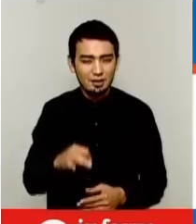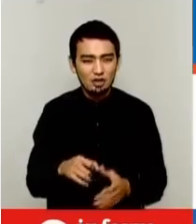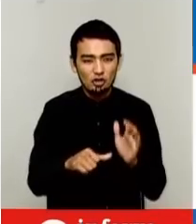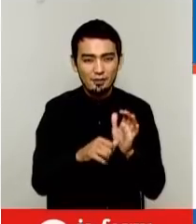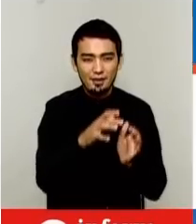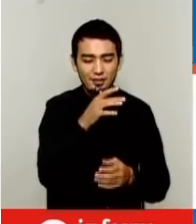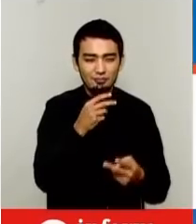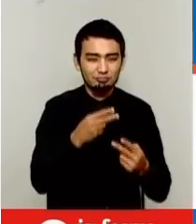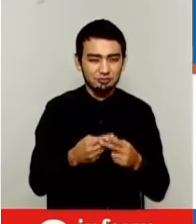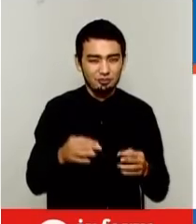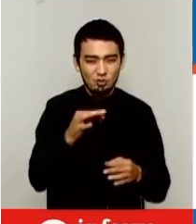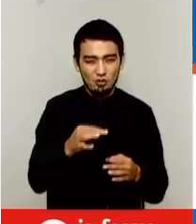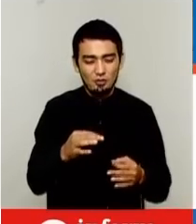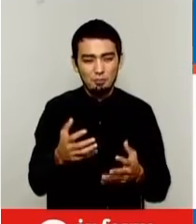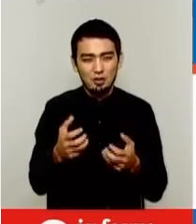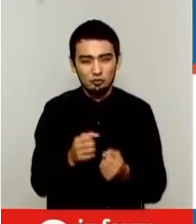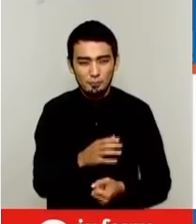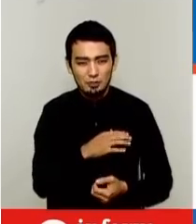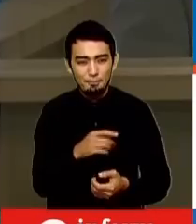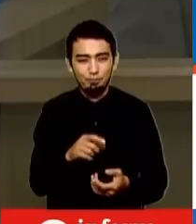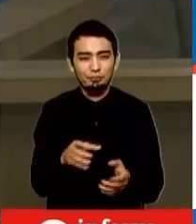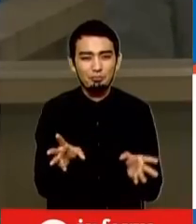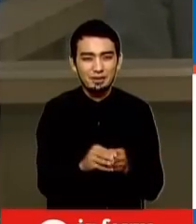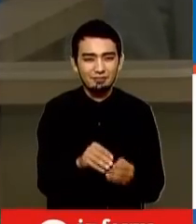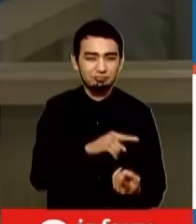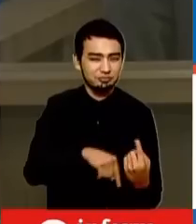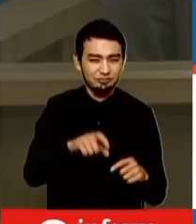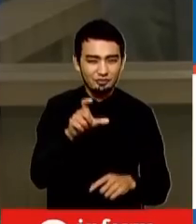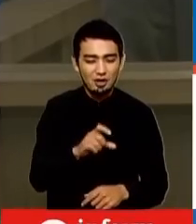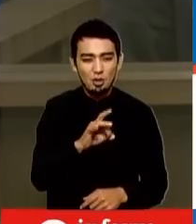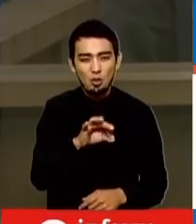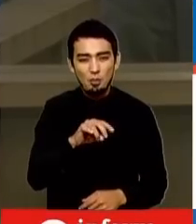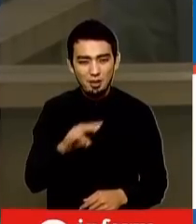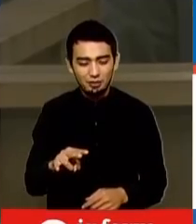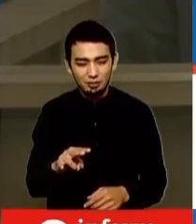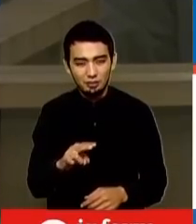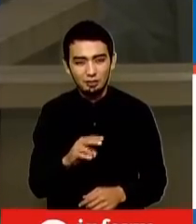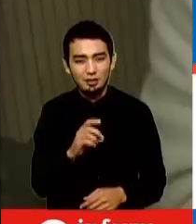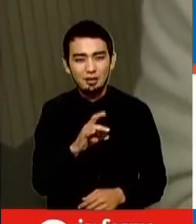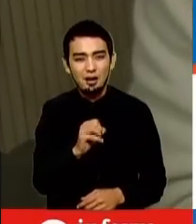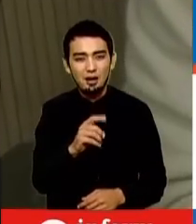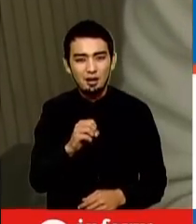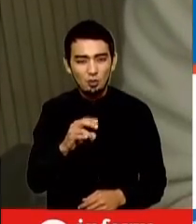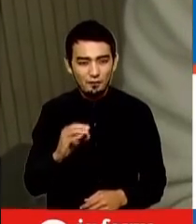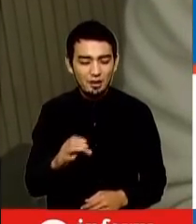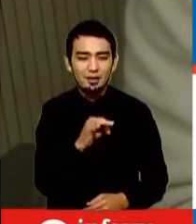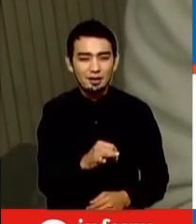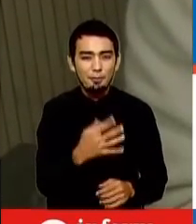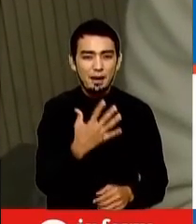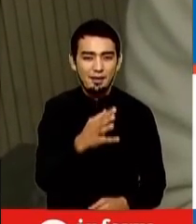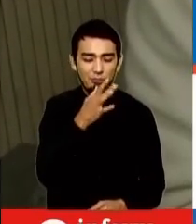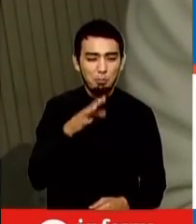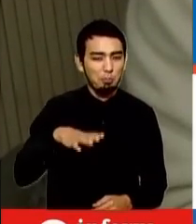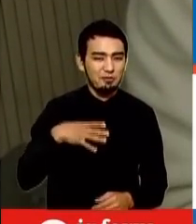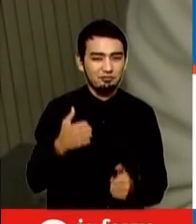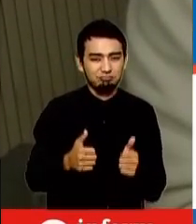лет лишения свободы получил партнер по бизнесу Буранбаева Роман Наханов. К 5 годам заключения приговорен и бывший